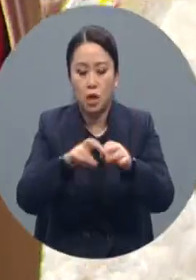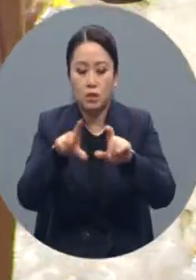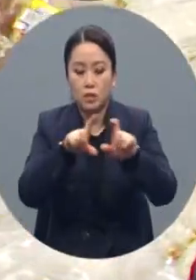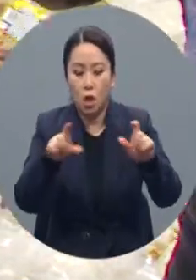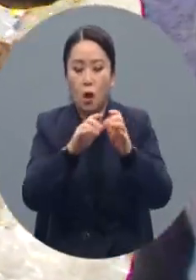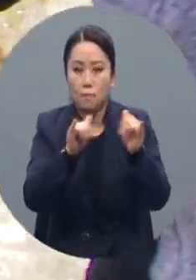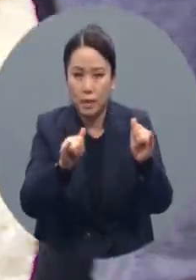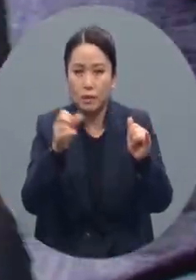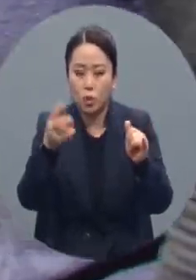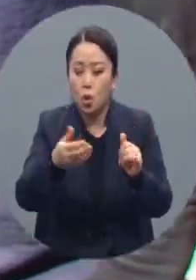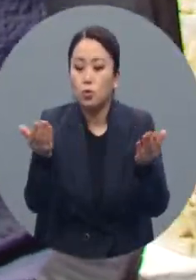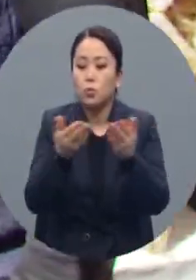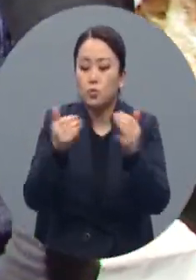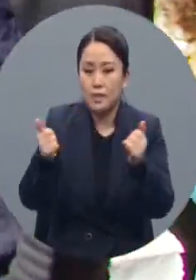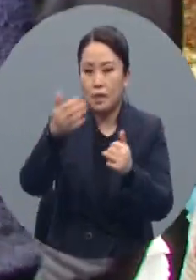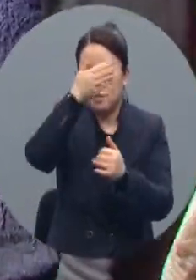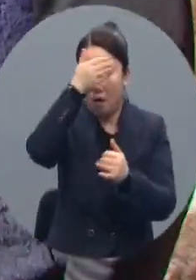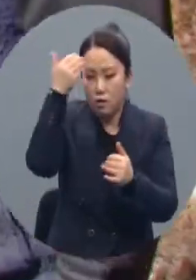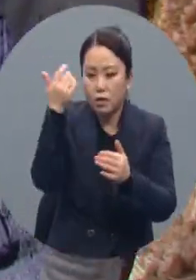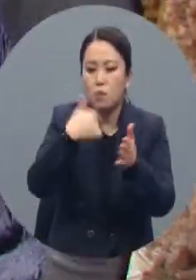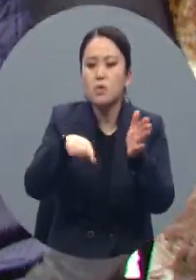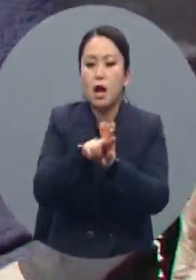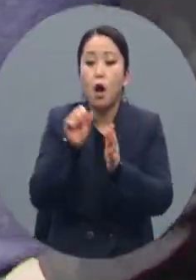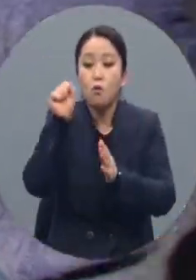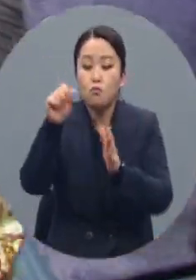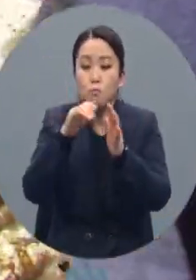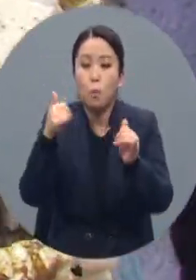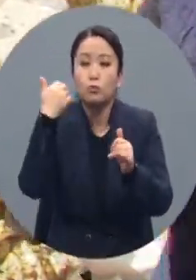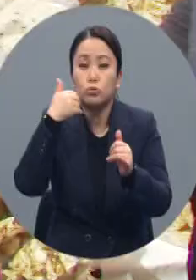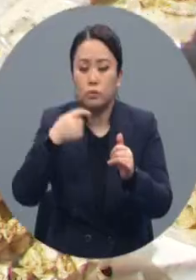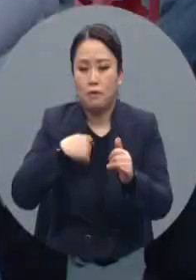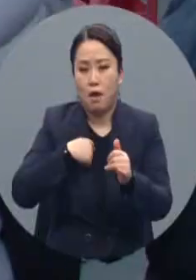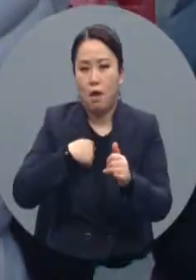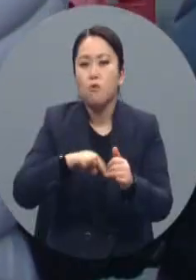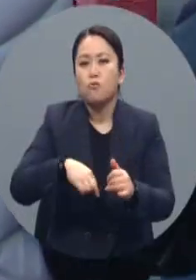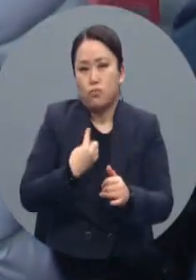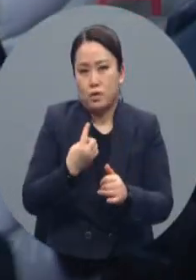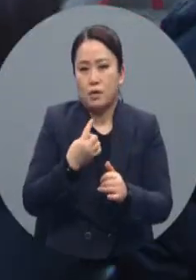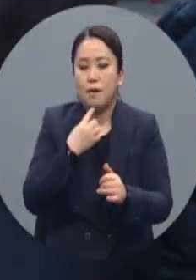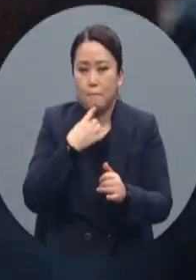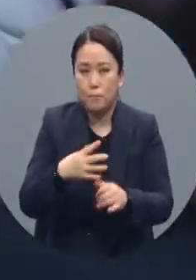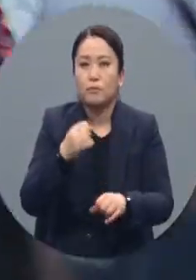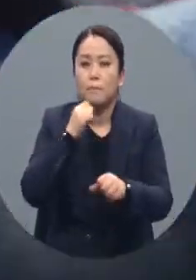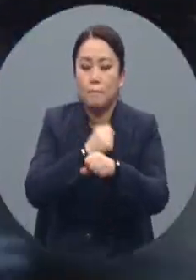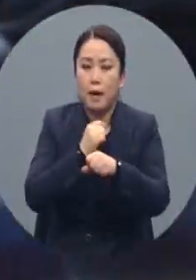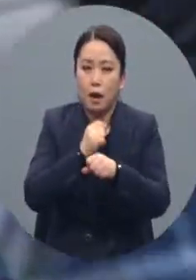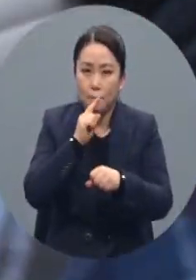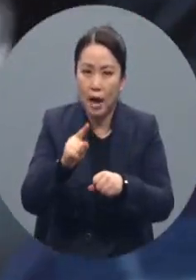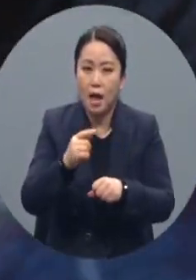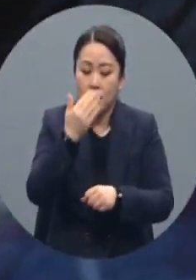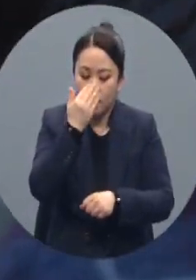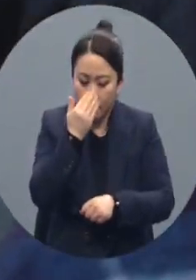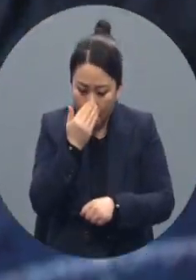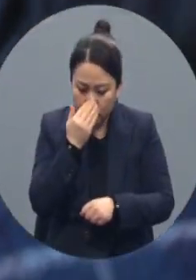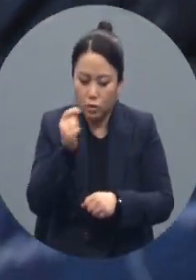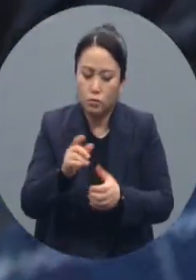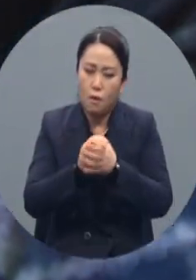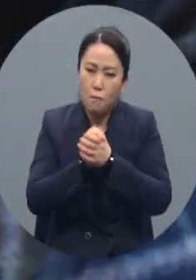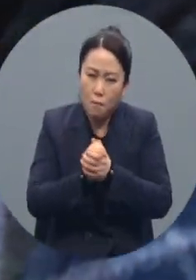노동자, 청년을 위한 유일한 후보라며 지지를 호소했습니다. 겸손하고 절실하게 국민들의 신뢰를